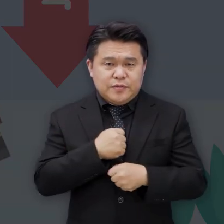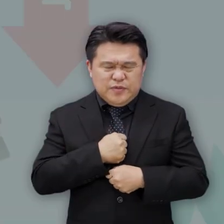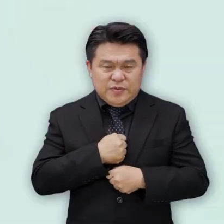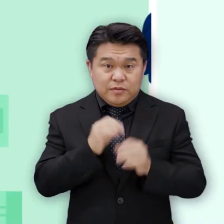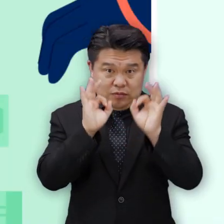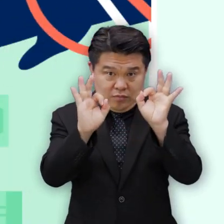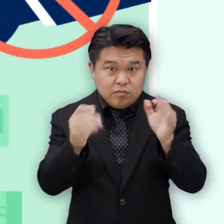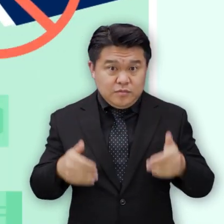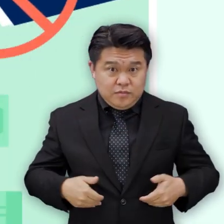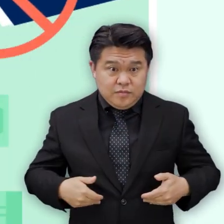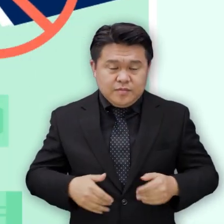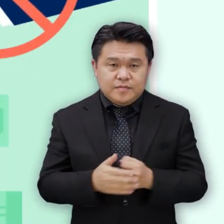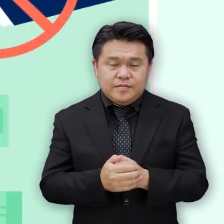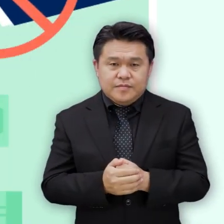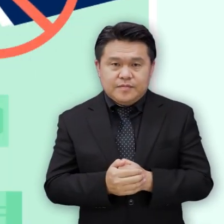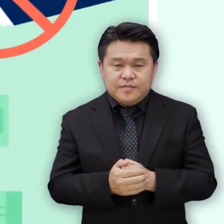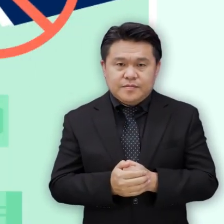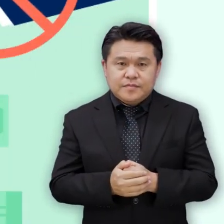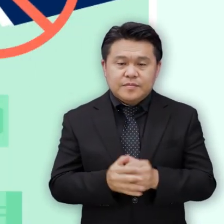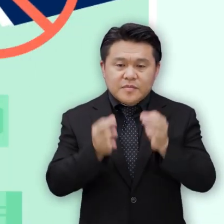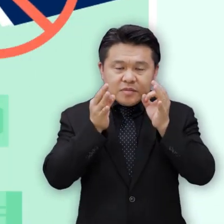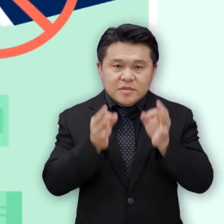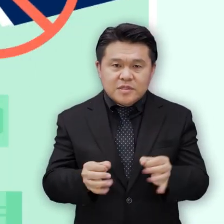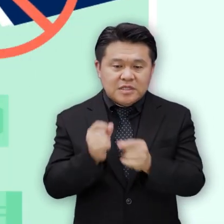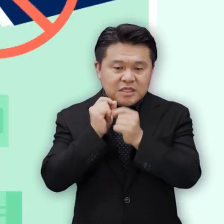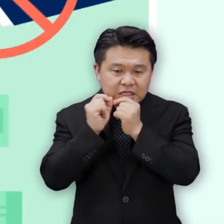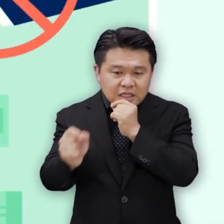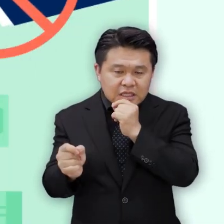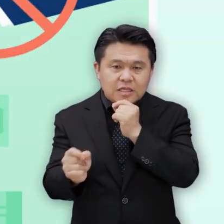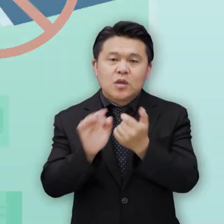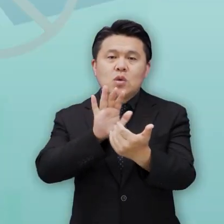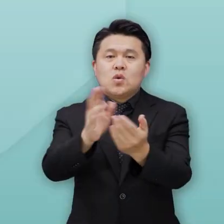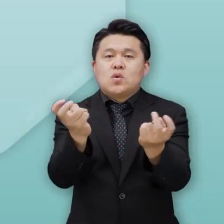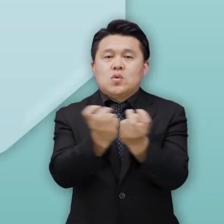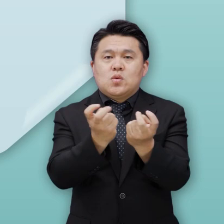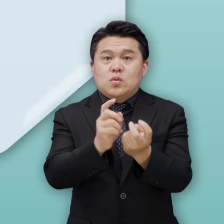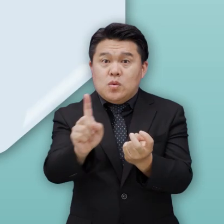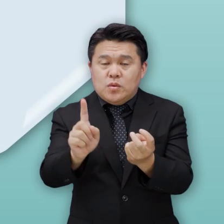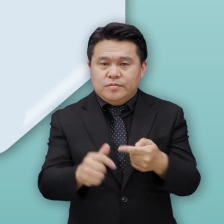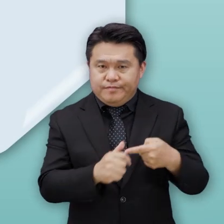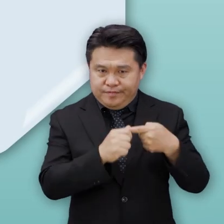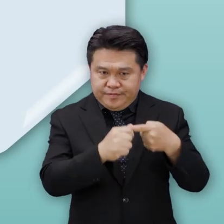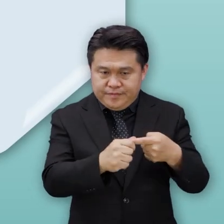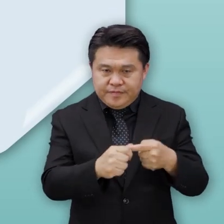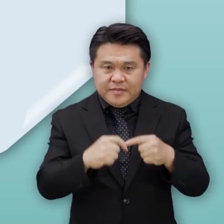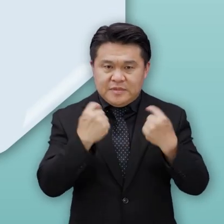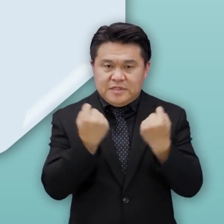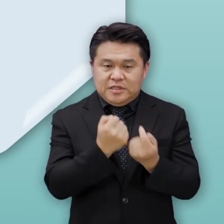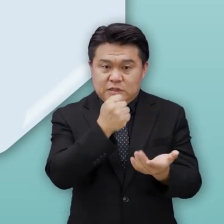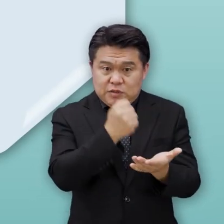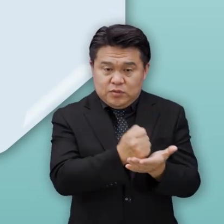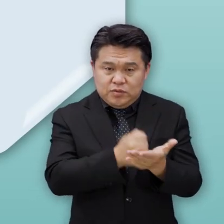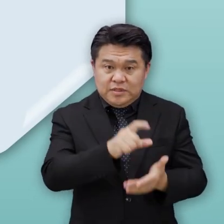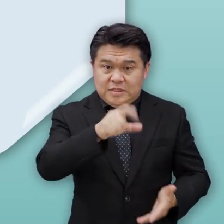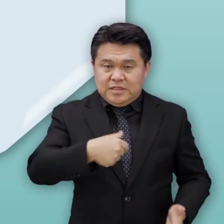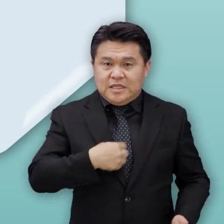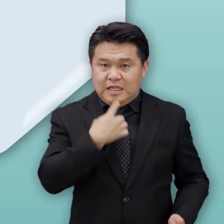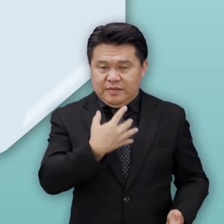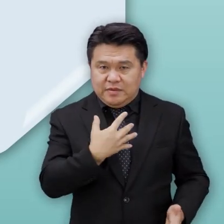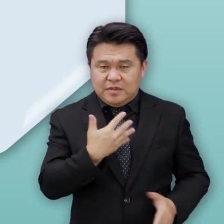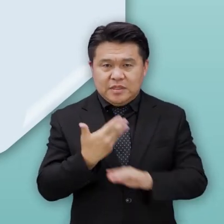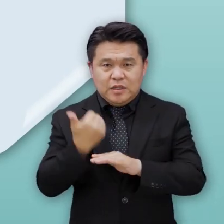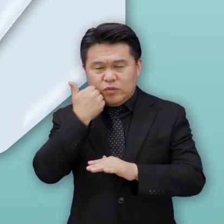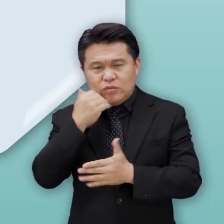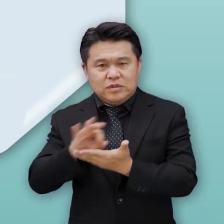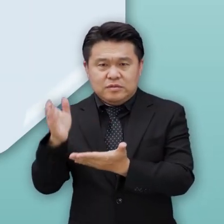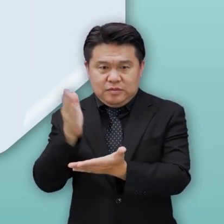합니다. 그렇다면 금융사기는 어떻게 예방할 수 있을까요? 첫째, 개인 통장과 카드는 나만 사용해야